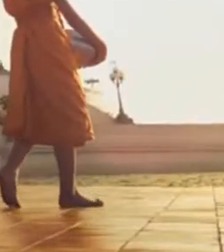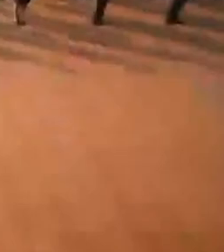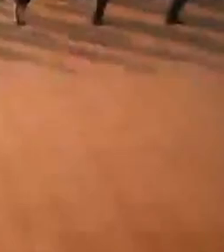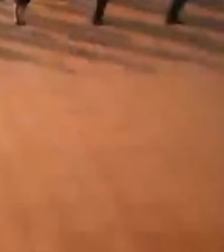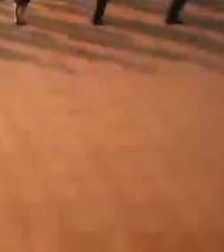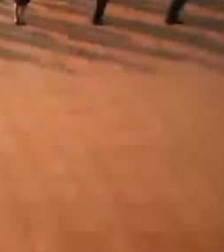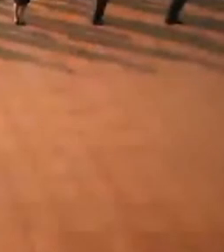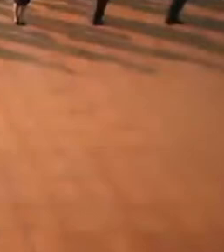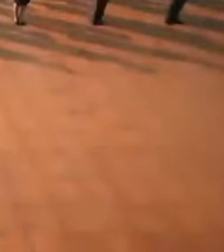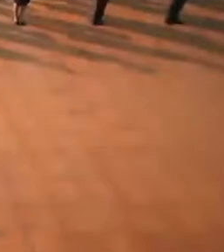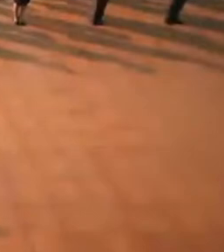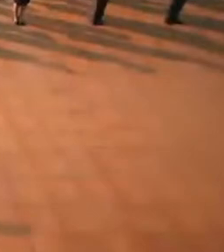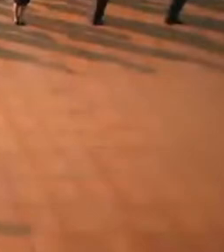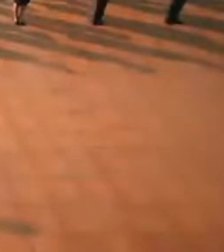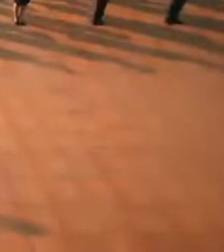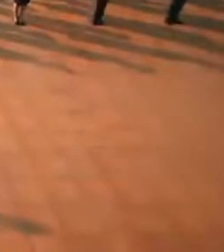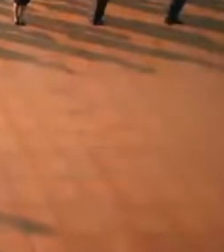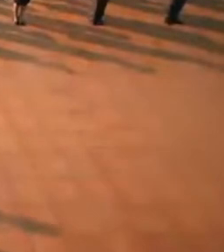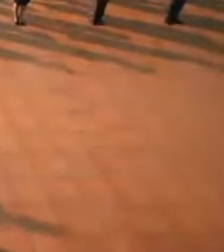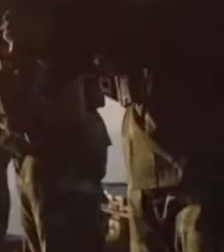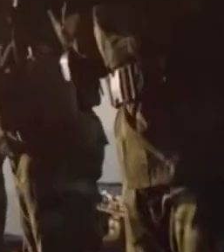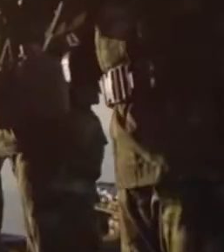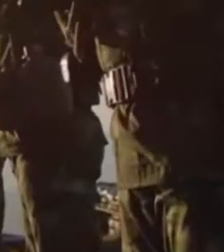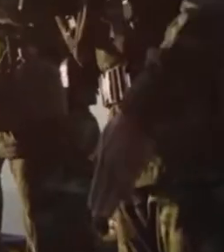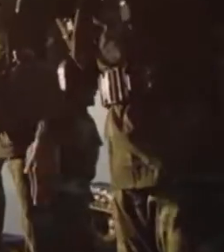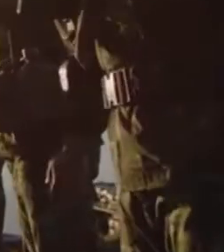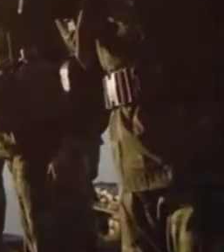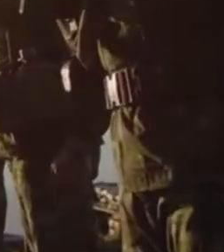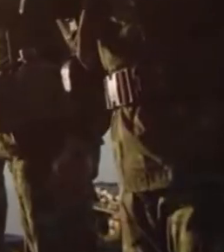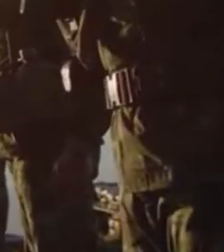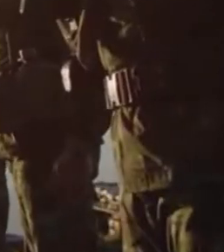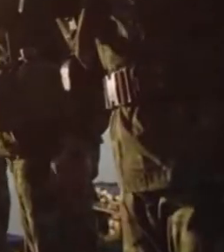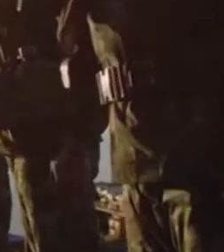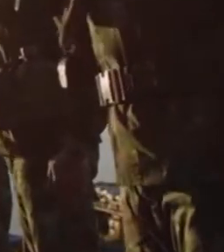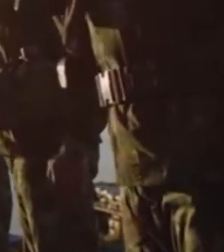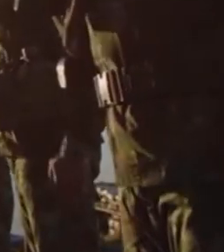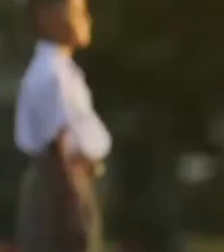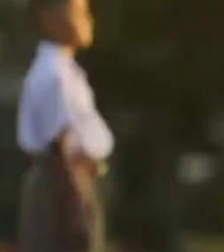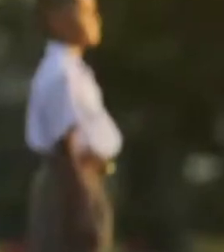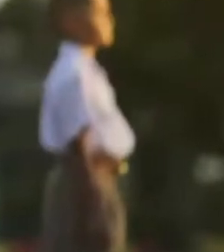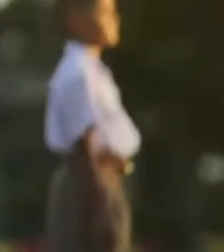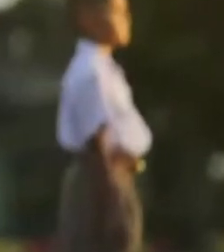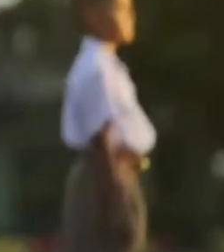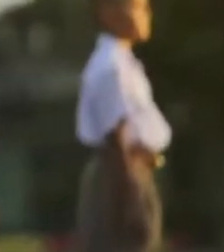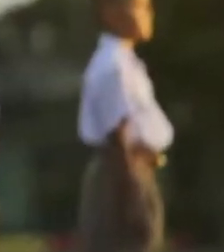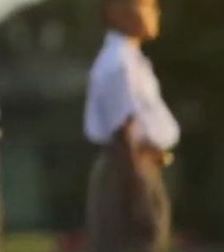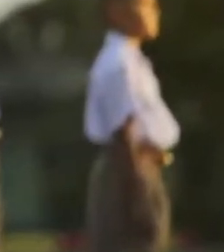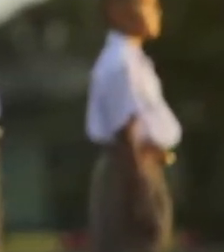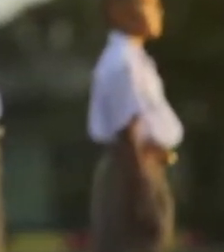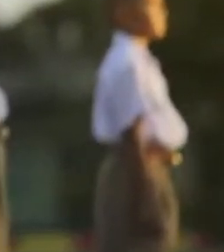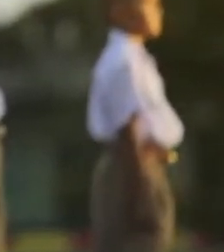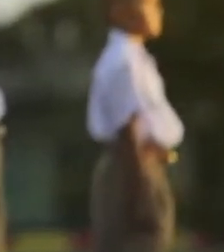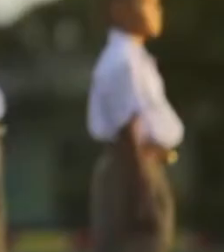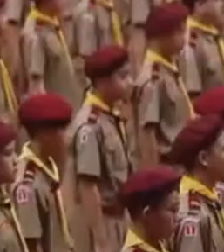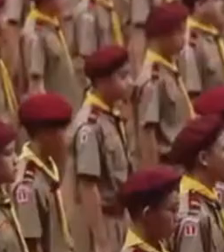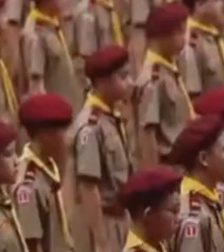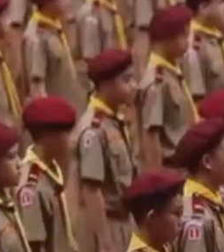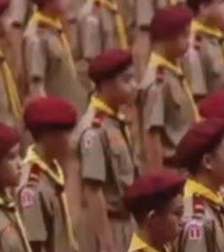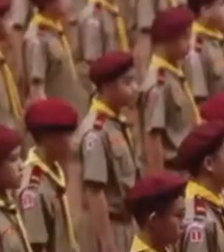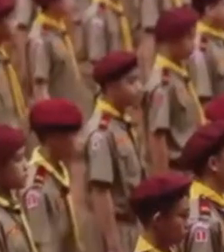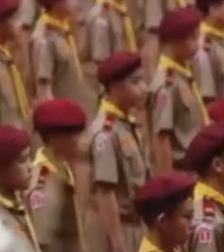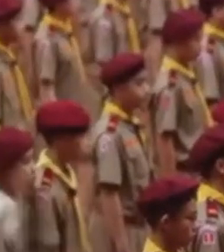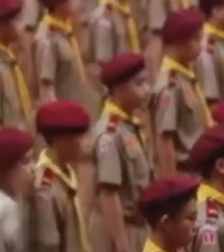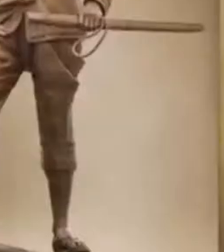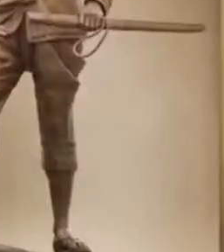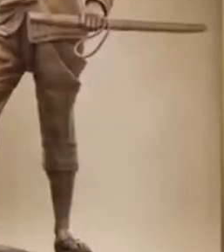ธงชาติและเพลงชาติไทยเป็นสัญลักษณ์ของความเป็นไทยเราจงร่วมใจยืนตรงเคารพธงชาติ